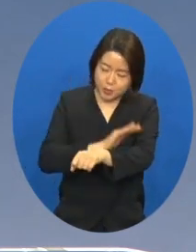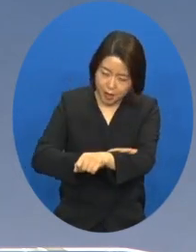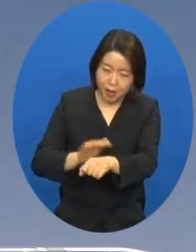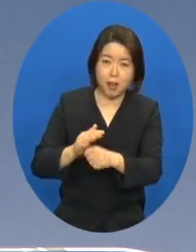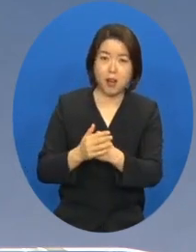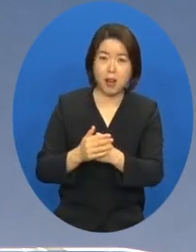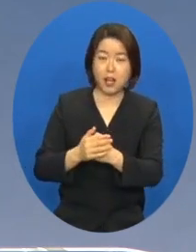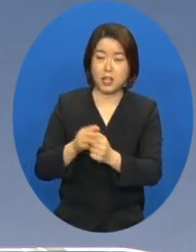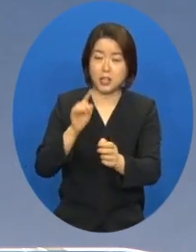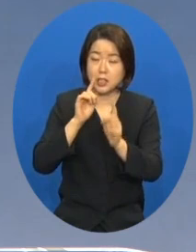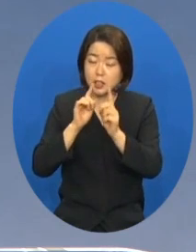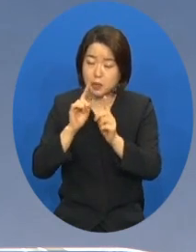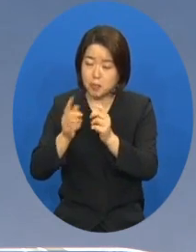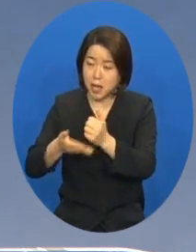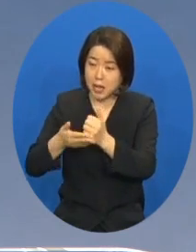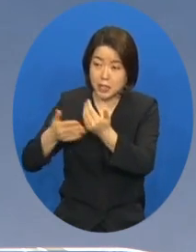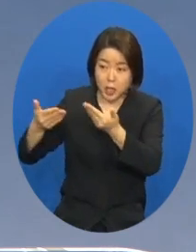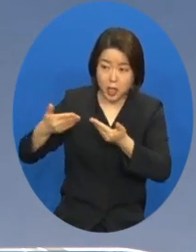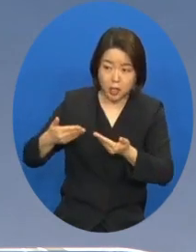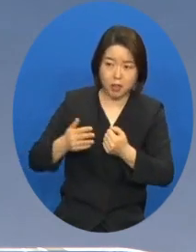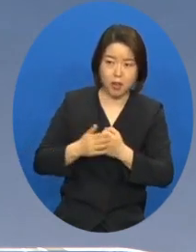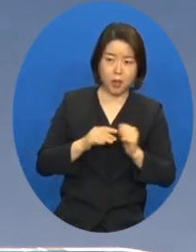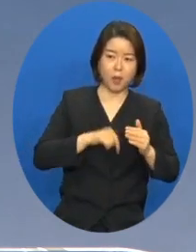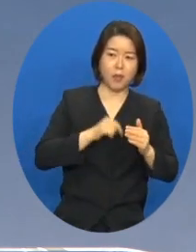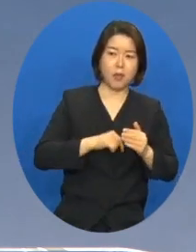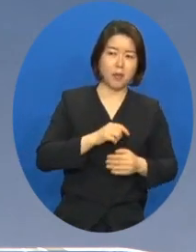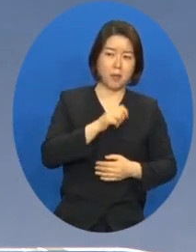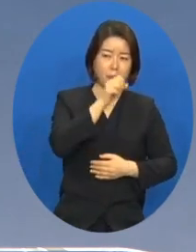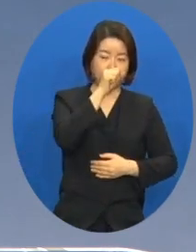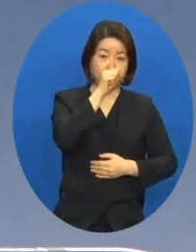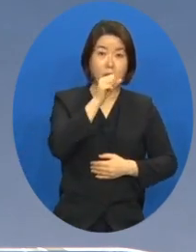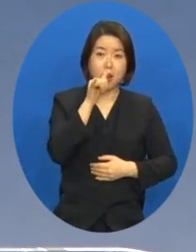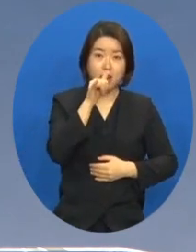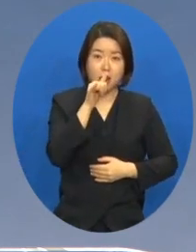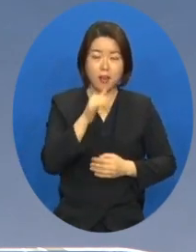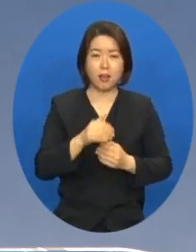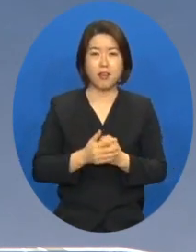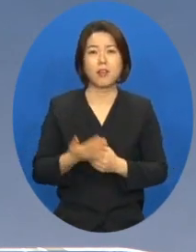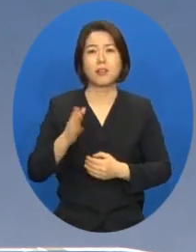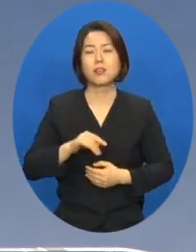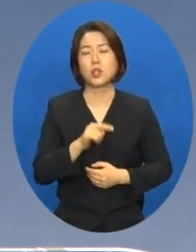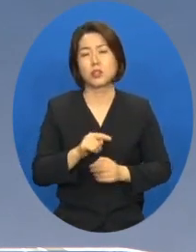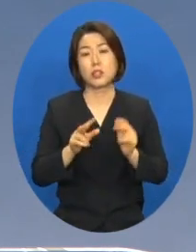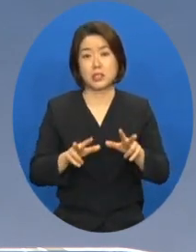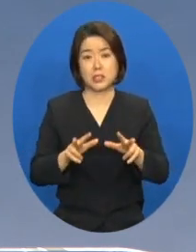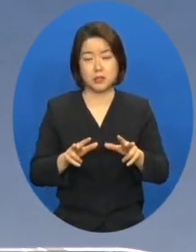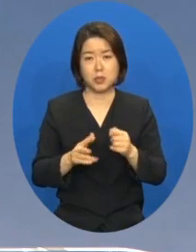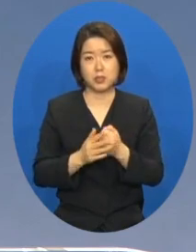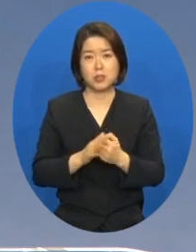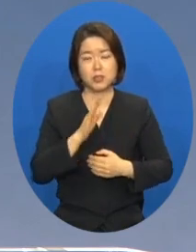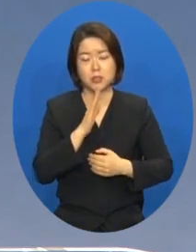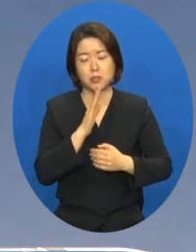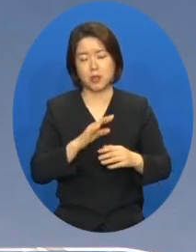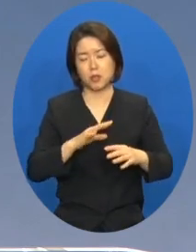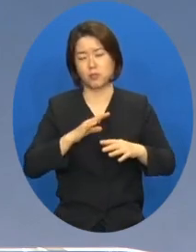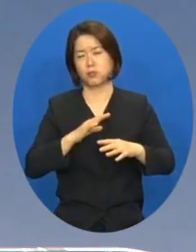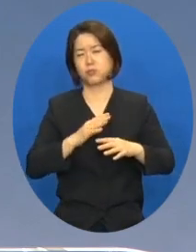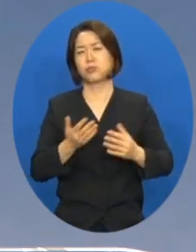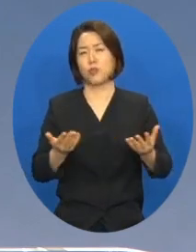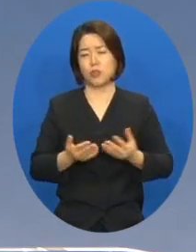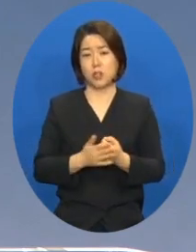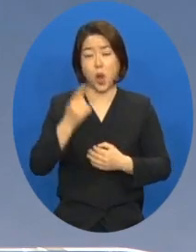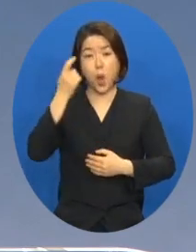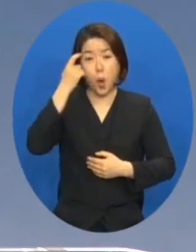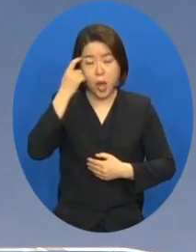잘하시네요. 그런 말을 듣는 것을 은근히 좋아했었어요. 근데 그것이 지금은 너무나 두렵습니다.